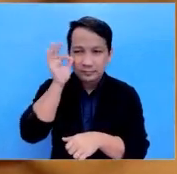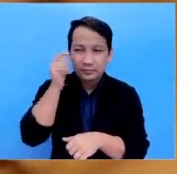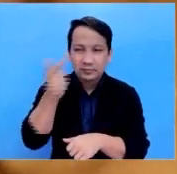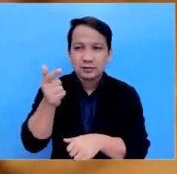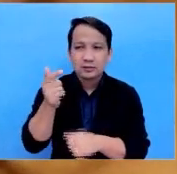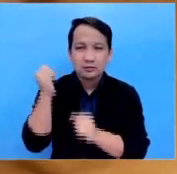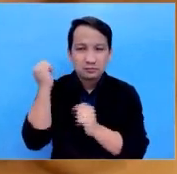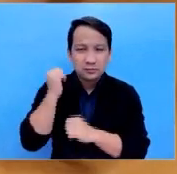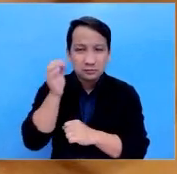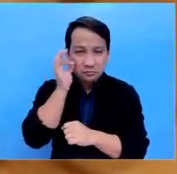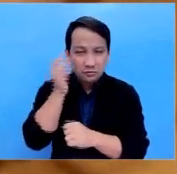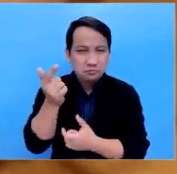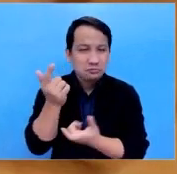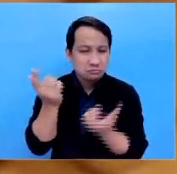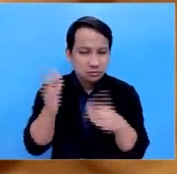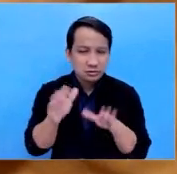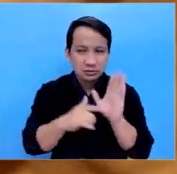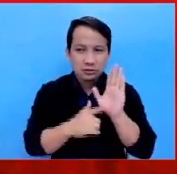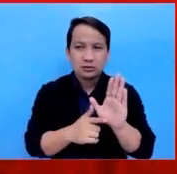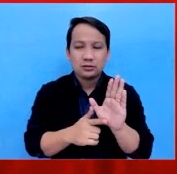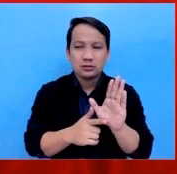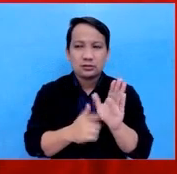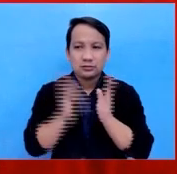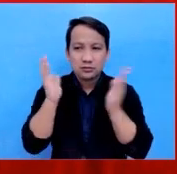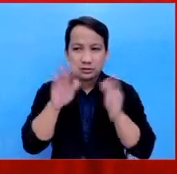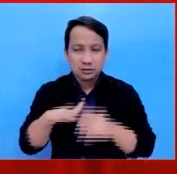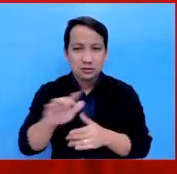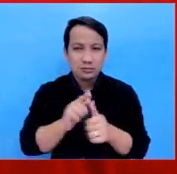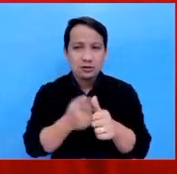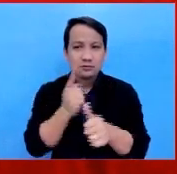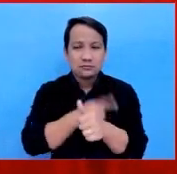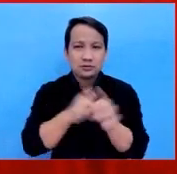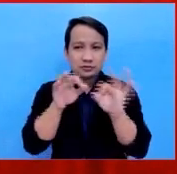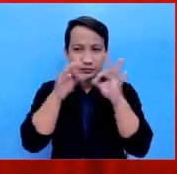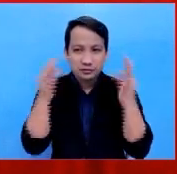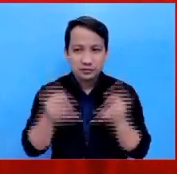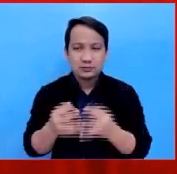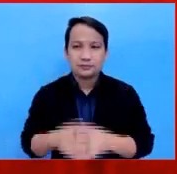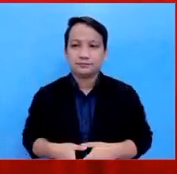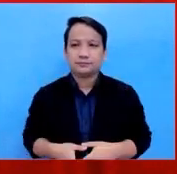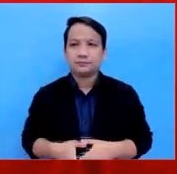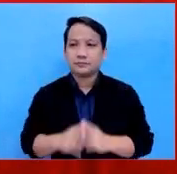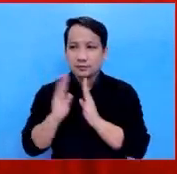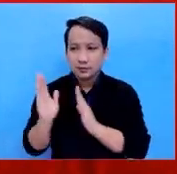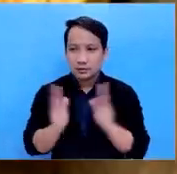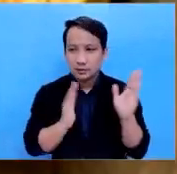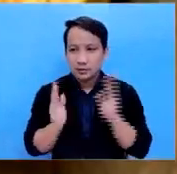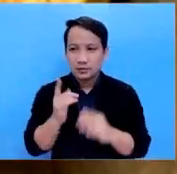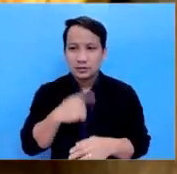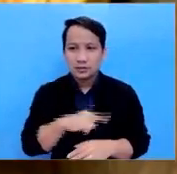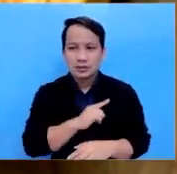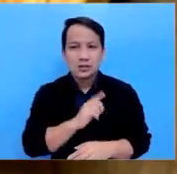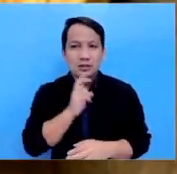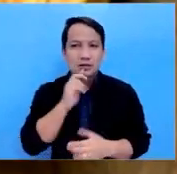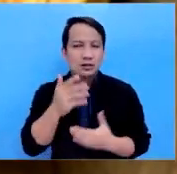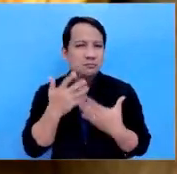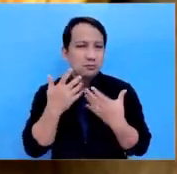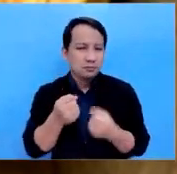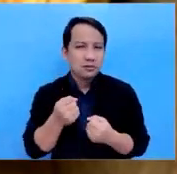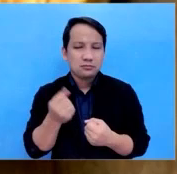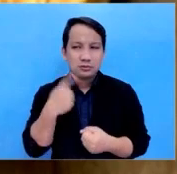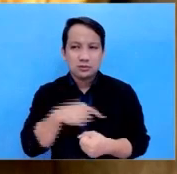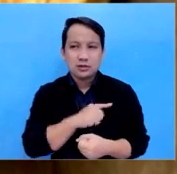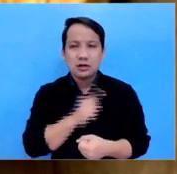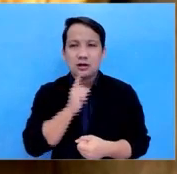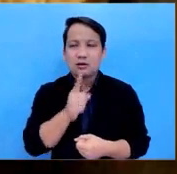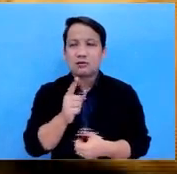umaasang mabibigyan ulit ng pagkakataon na makapagsilbi sa unang pamilya. We are preparing our resume. Hanggat malakas pa ako, kaya ko